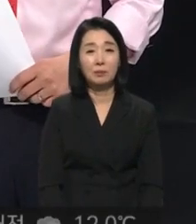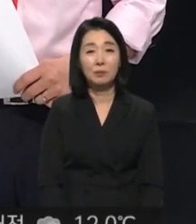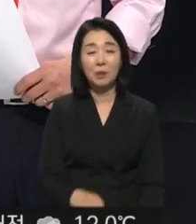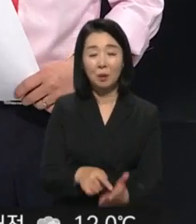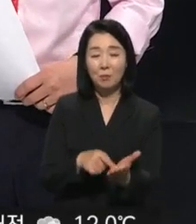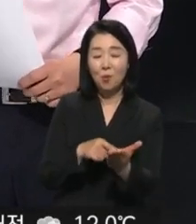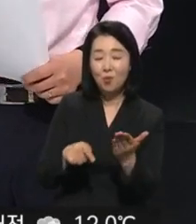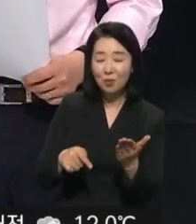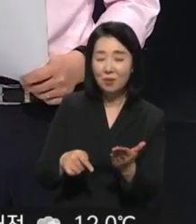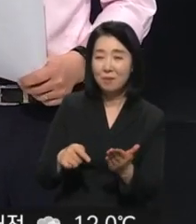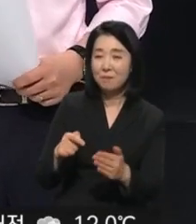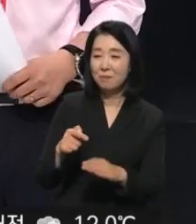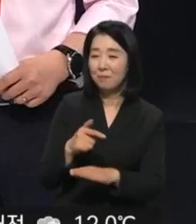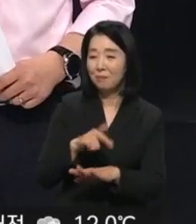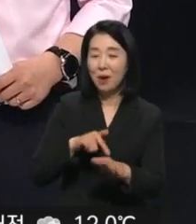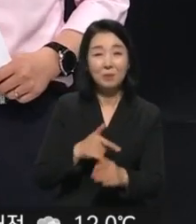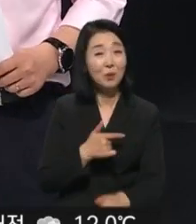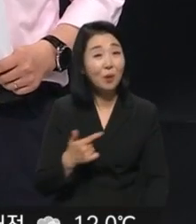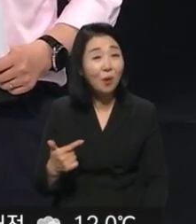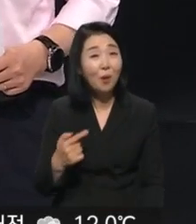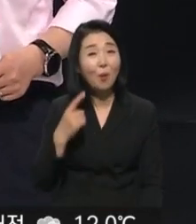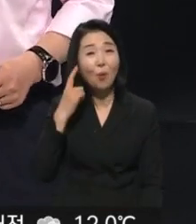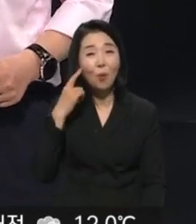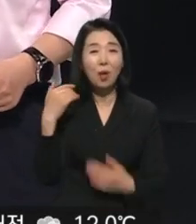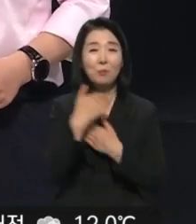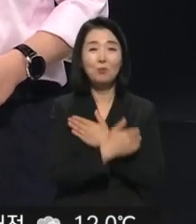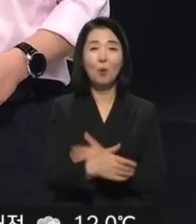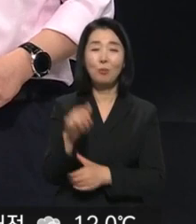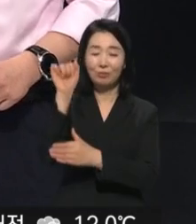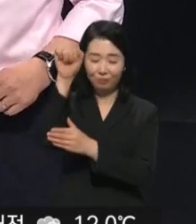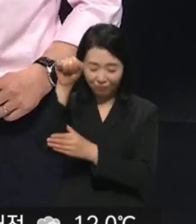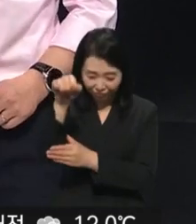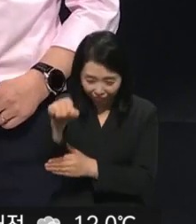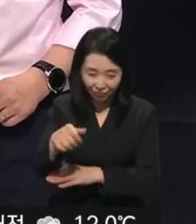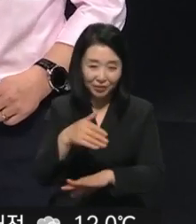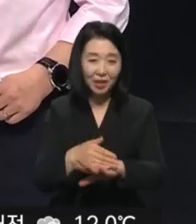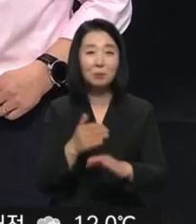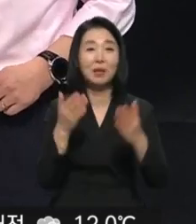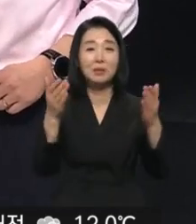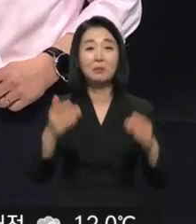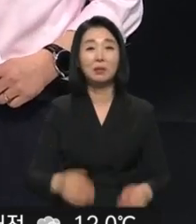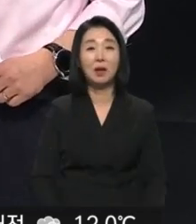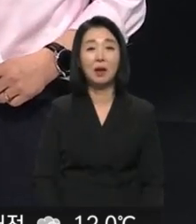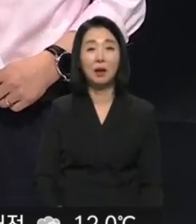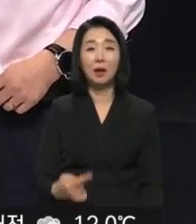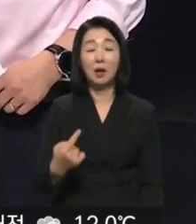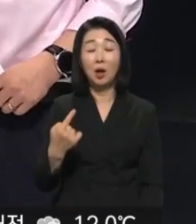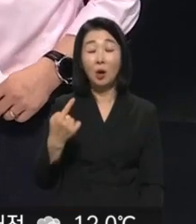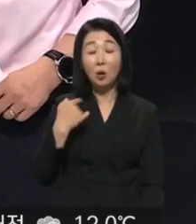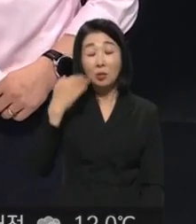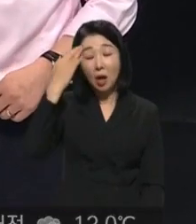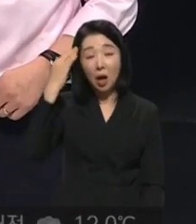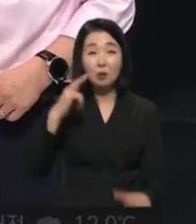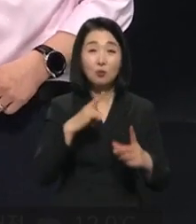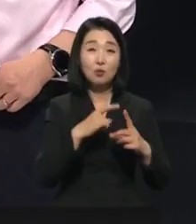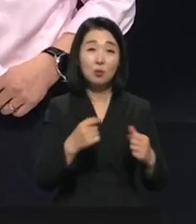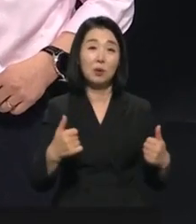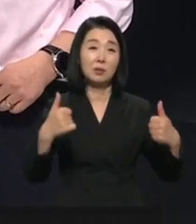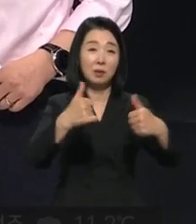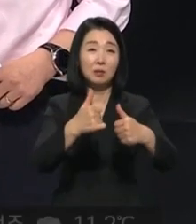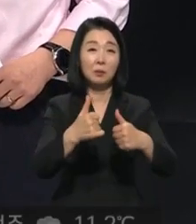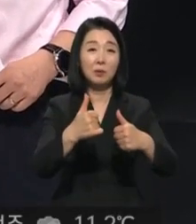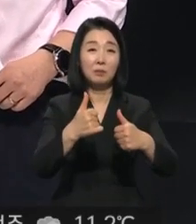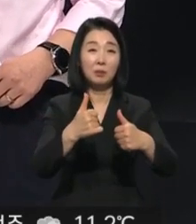보훈의 마음이 큰 걸까요? 온 몸으로 감사를 표시했습니다. 어제 한일 정상회담 후에 일본으로